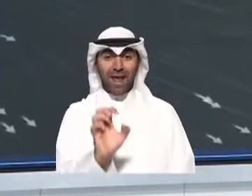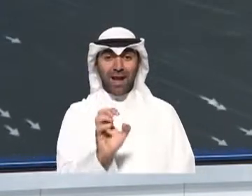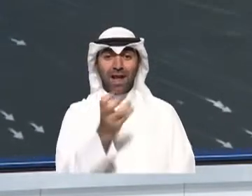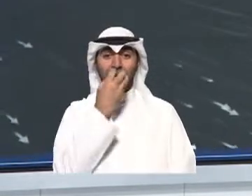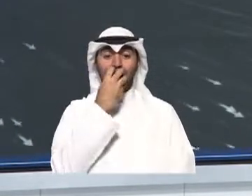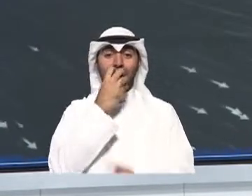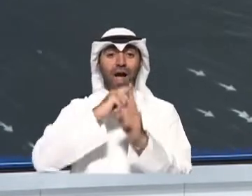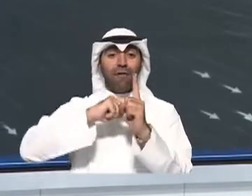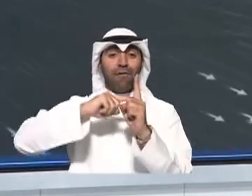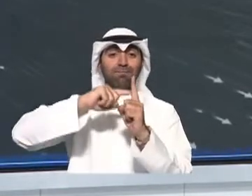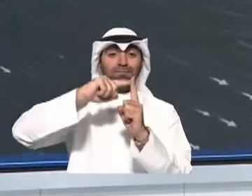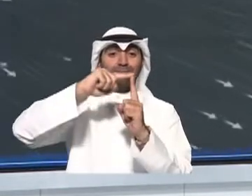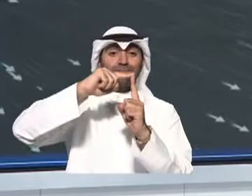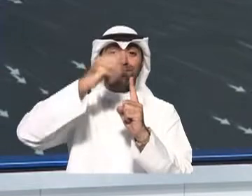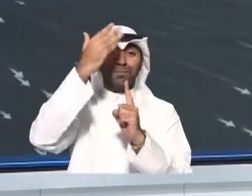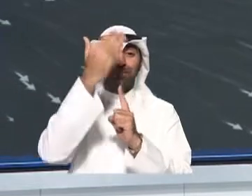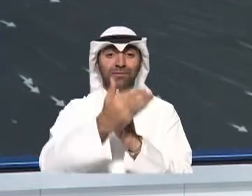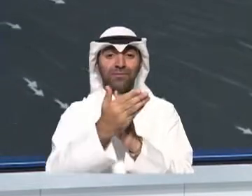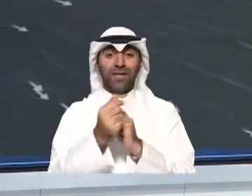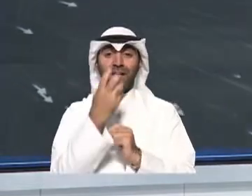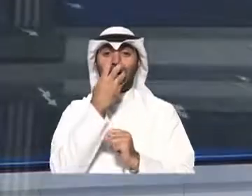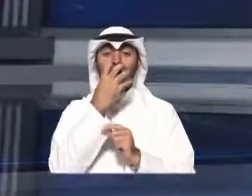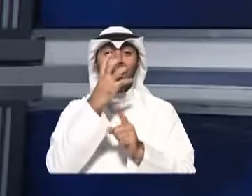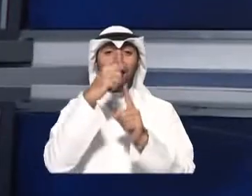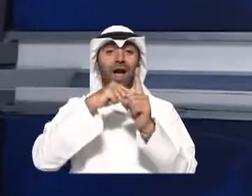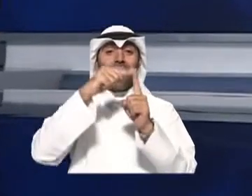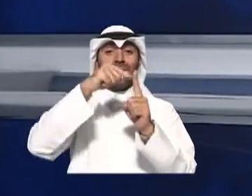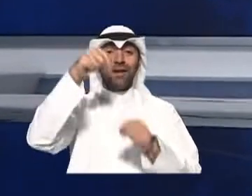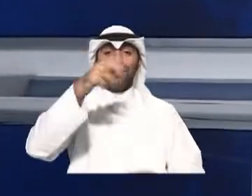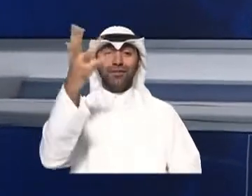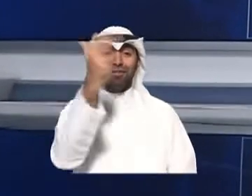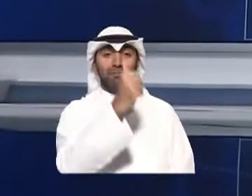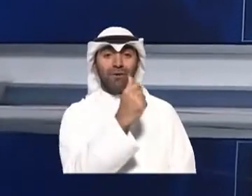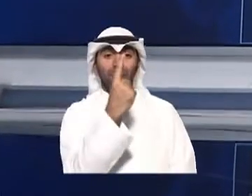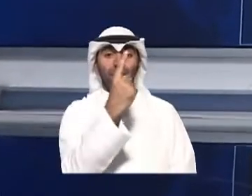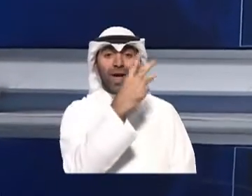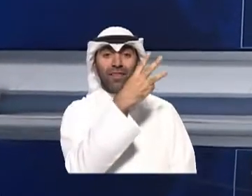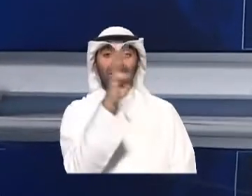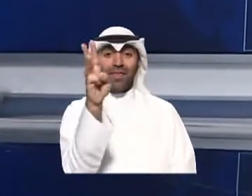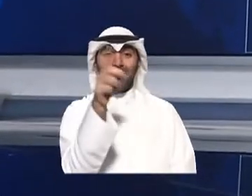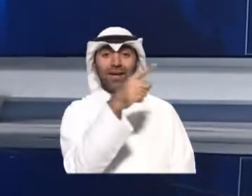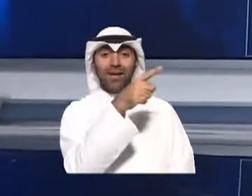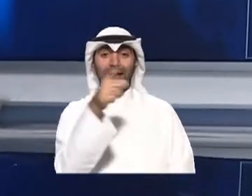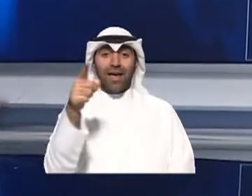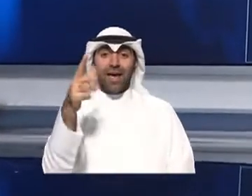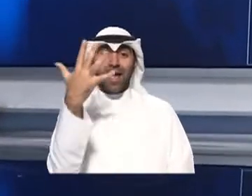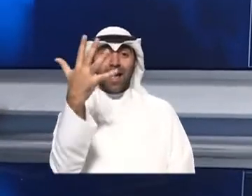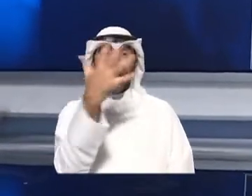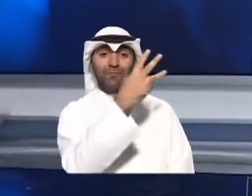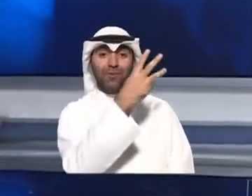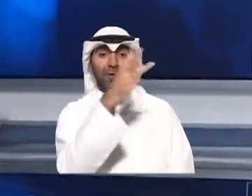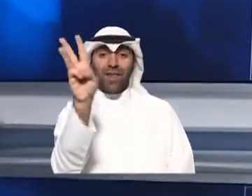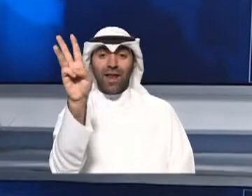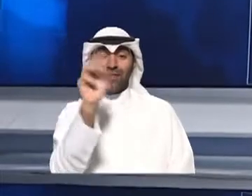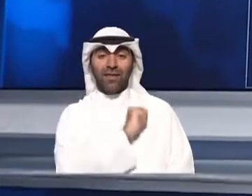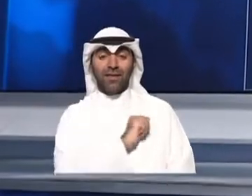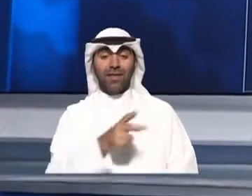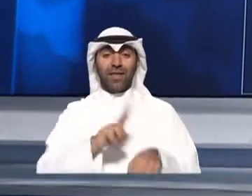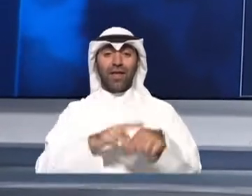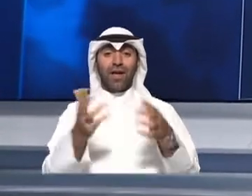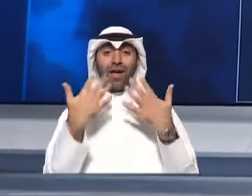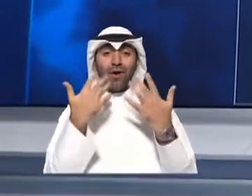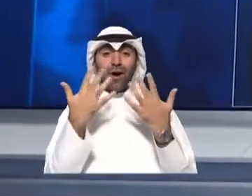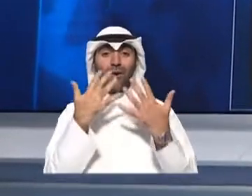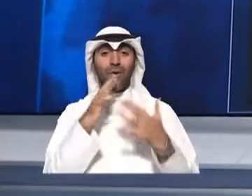الحرارة، ومتوقع تصل درجات الحرارة بشكل عام ما بين 31 إلى 35 درجة مئوية. هواء شمالي غربي خفيف إلى